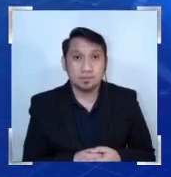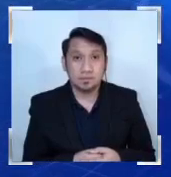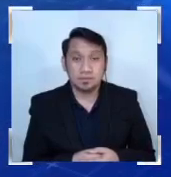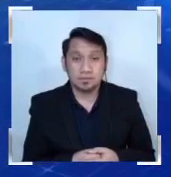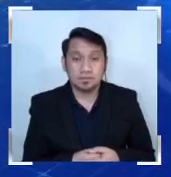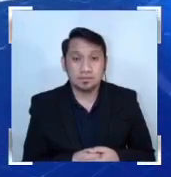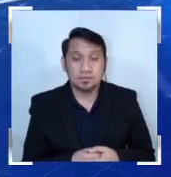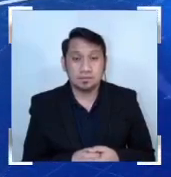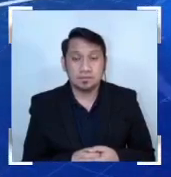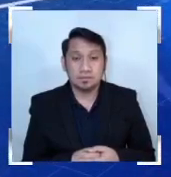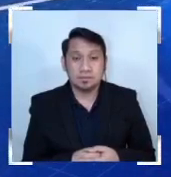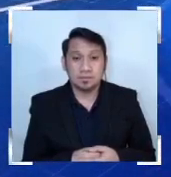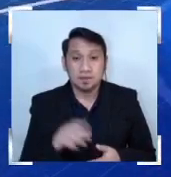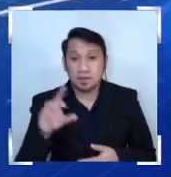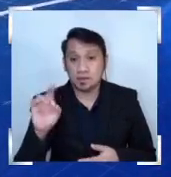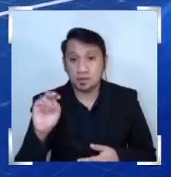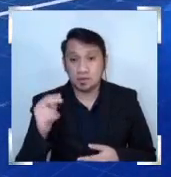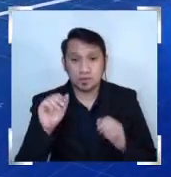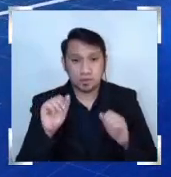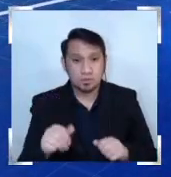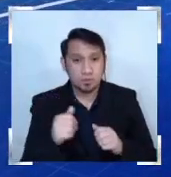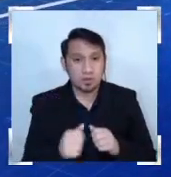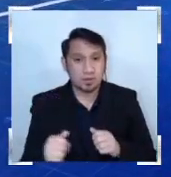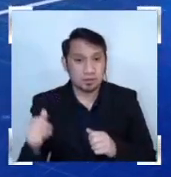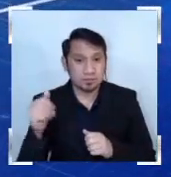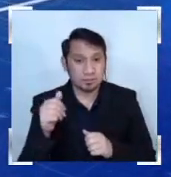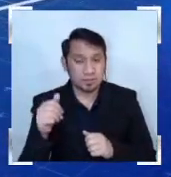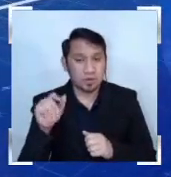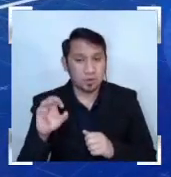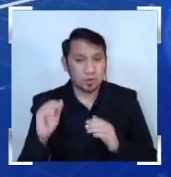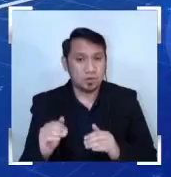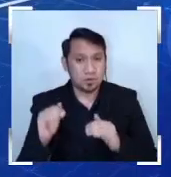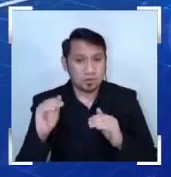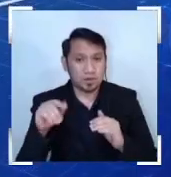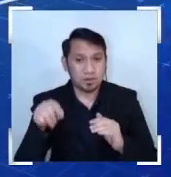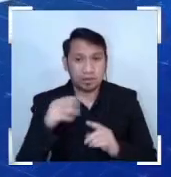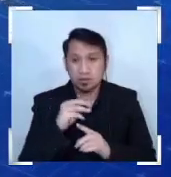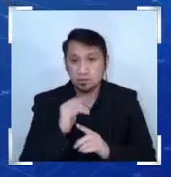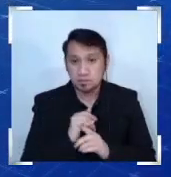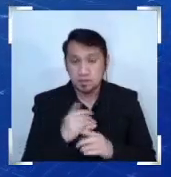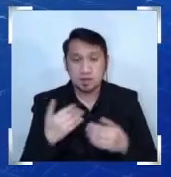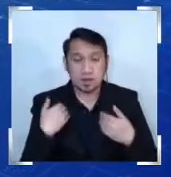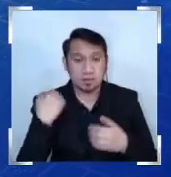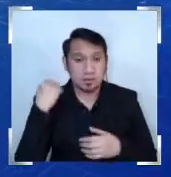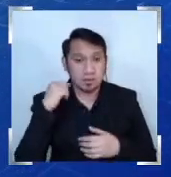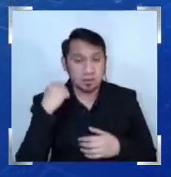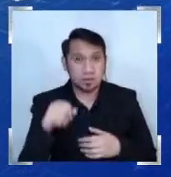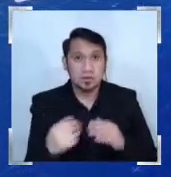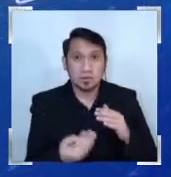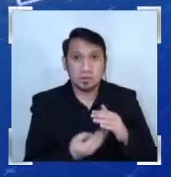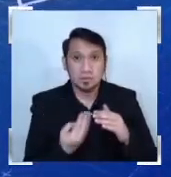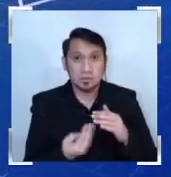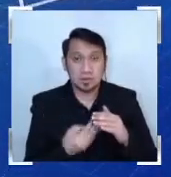Nagbabala ang Department of Health na maaaring tumaas ang kaso ng COVID-19 bago matapos ang buwan ng Mayo. May mga paglabag daw kasi sa minimum health protocols